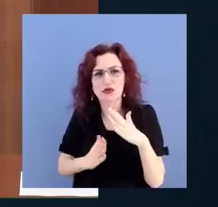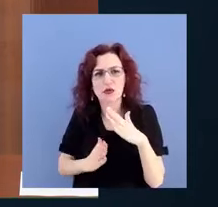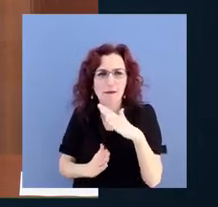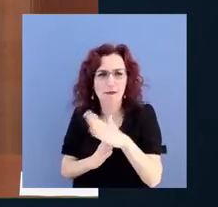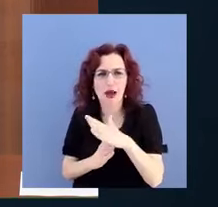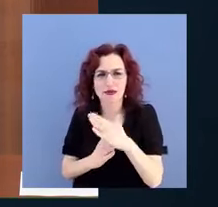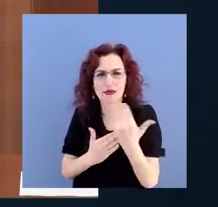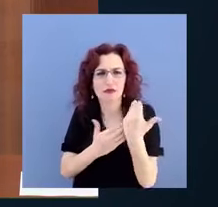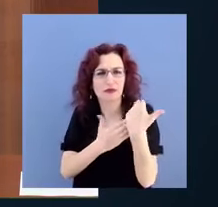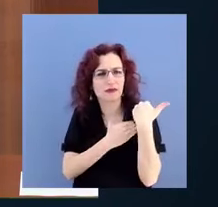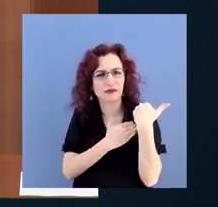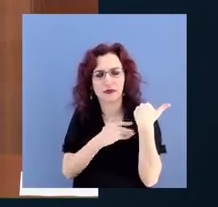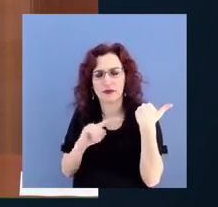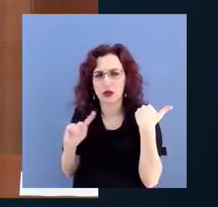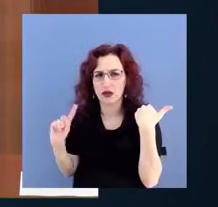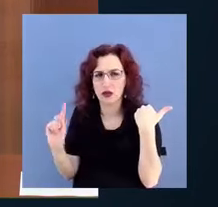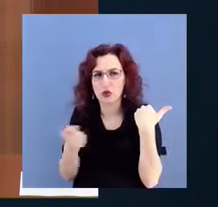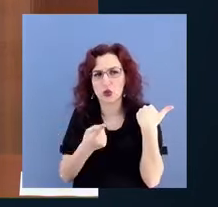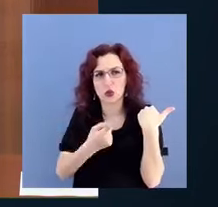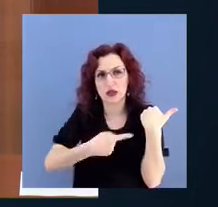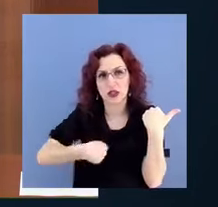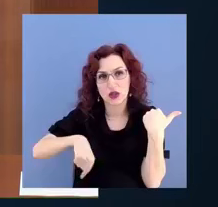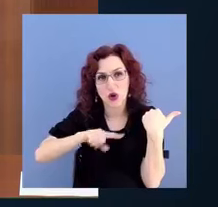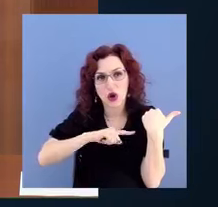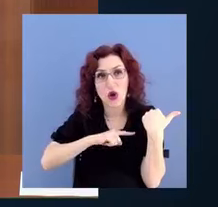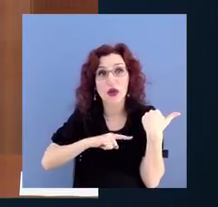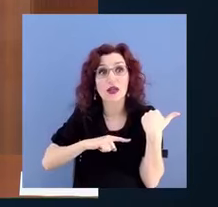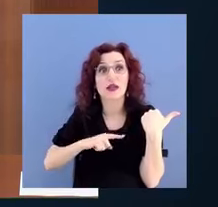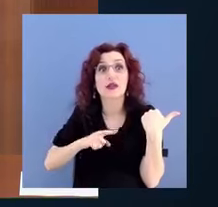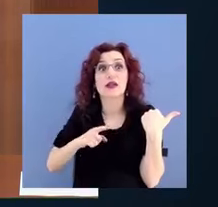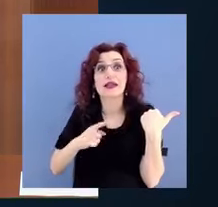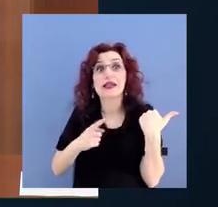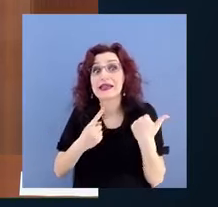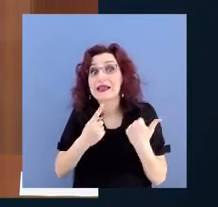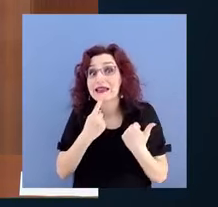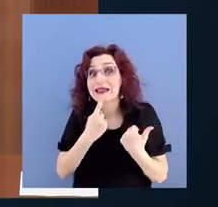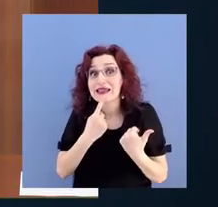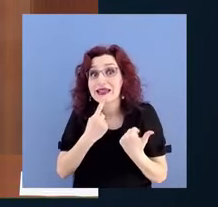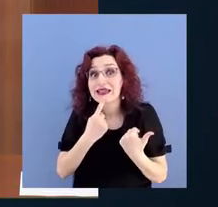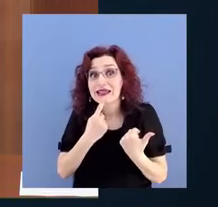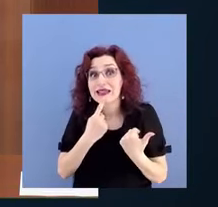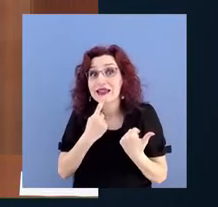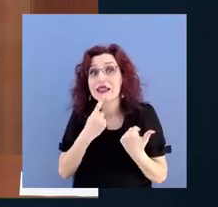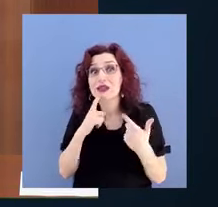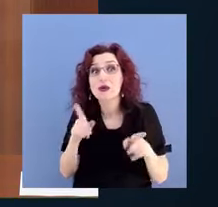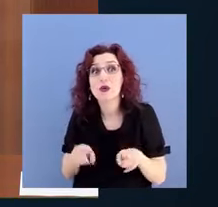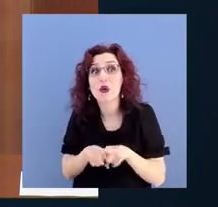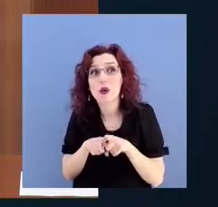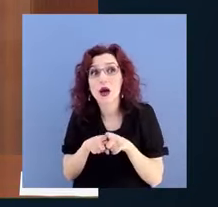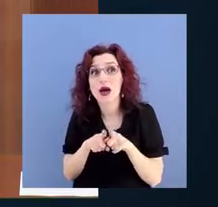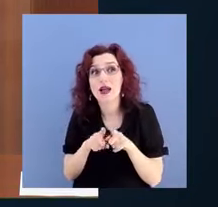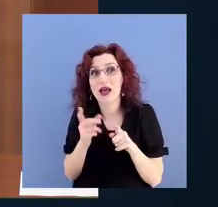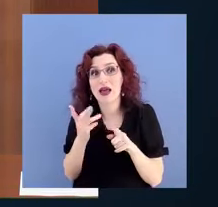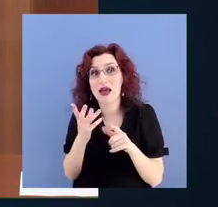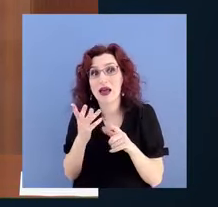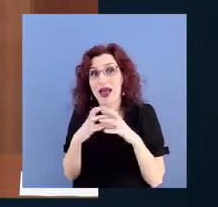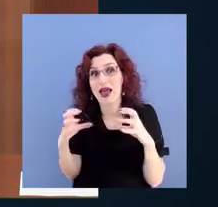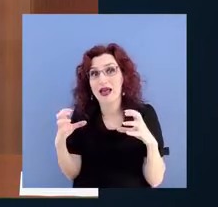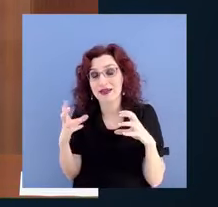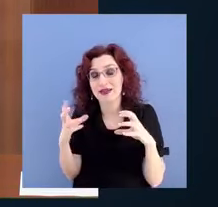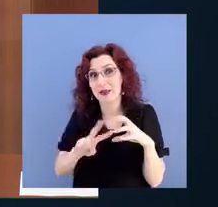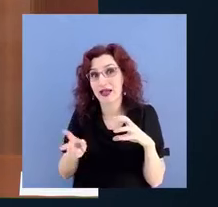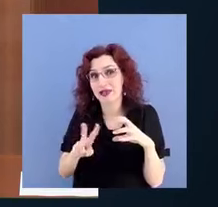è un impegno che ci dobbiamo prendere tutti e soprattutto chi come nel caso dell ente bilaterale rappresenta veramente tutti perché